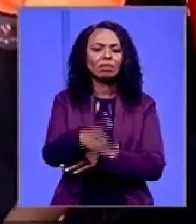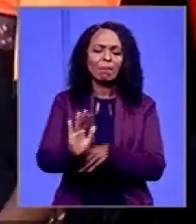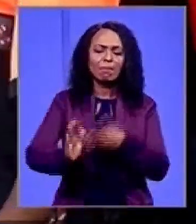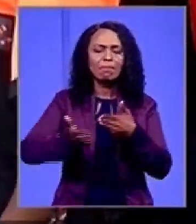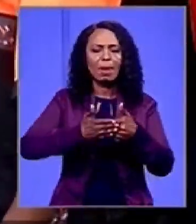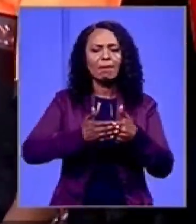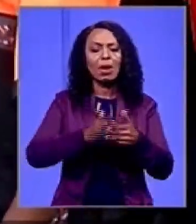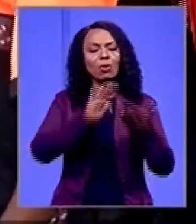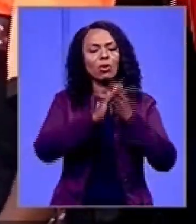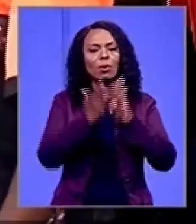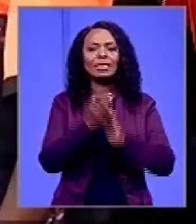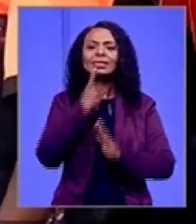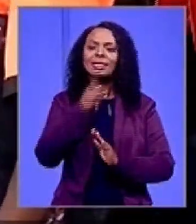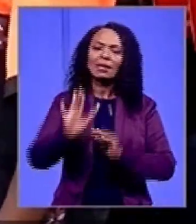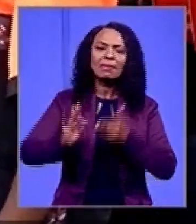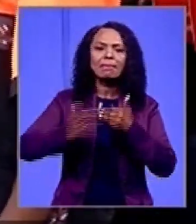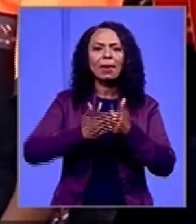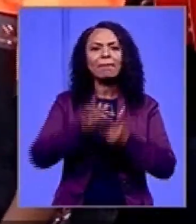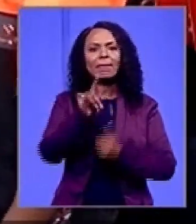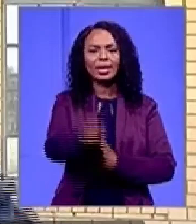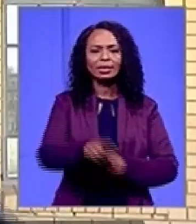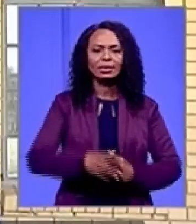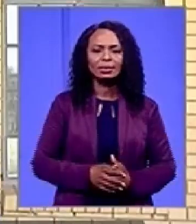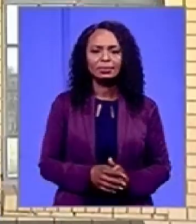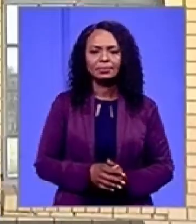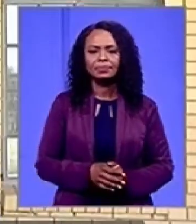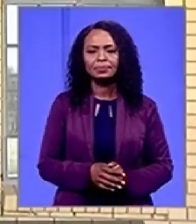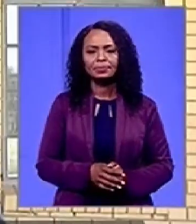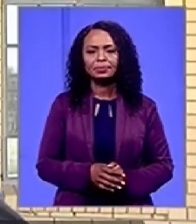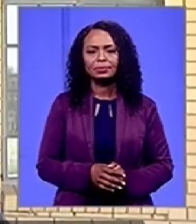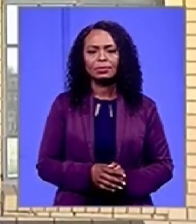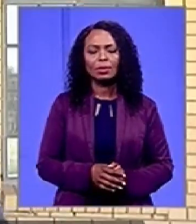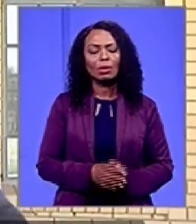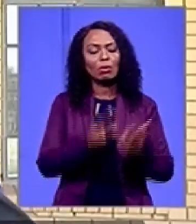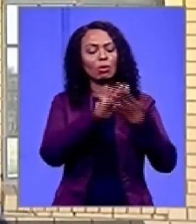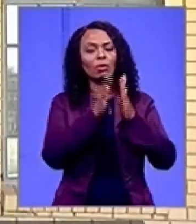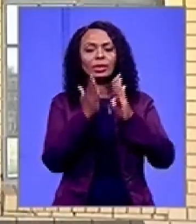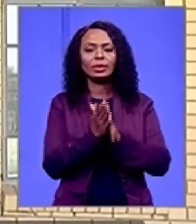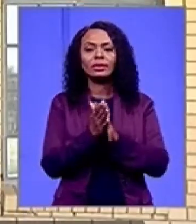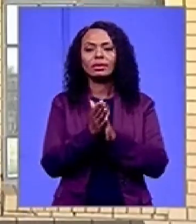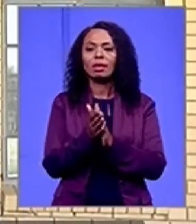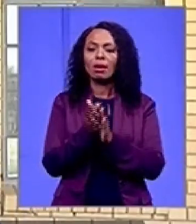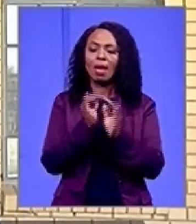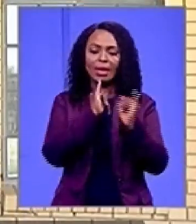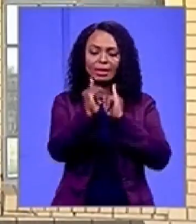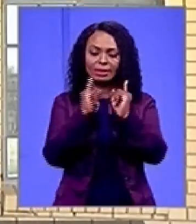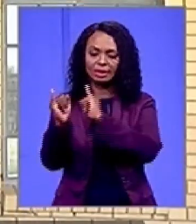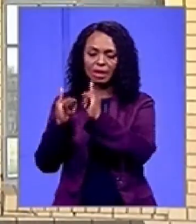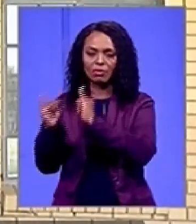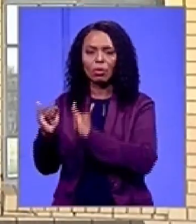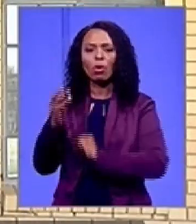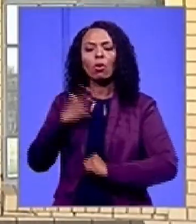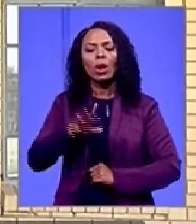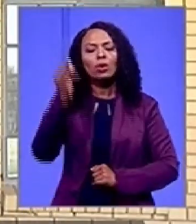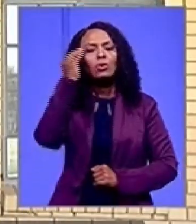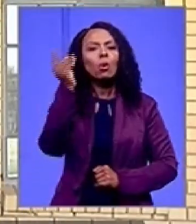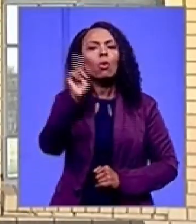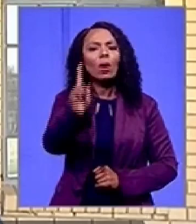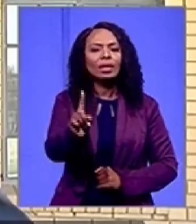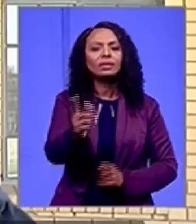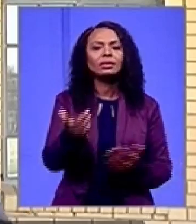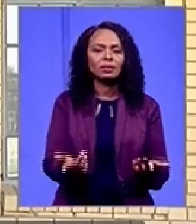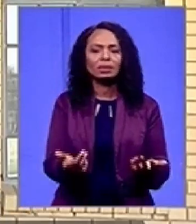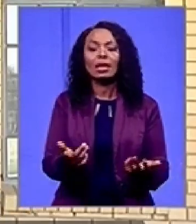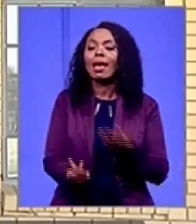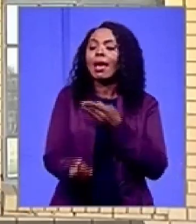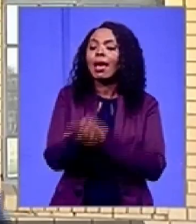Baagi ba ikuela gore a tswalele leruri. Re tlo bua le community re utlwe maikutlo a bona gore ke eng e ba batlang go bona e etsagala ka